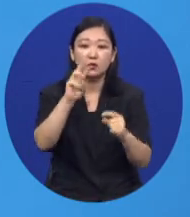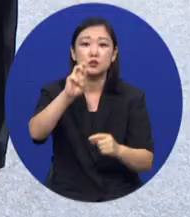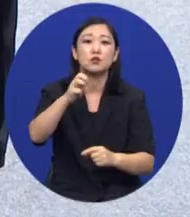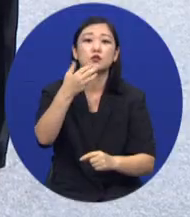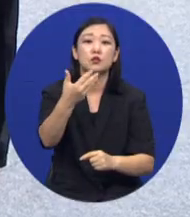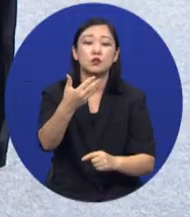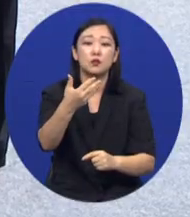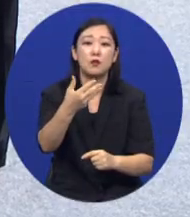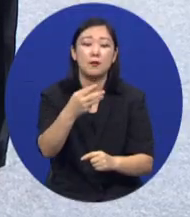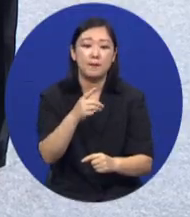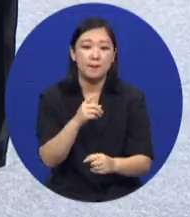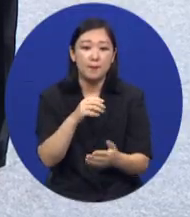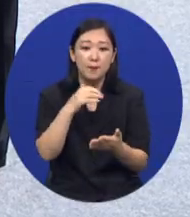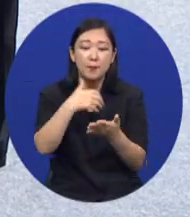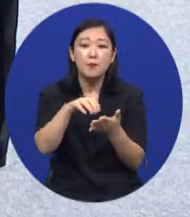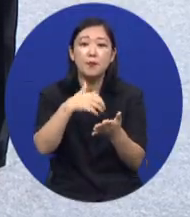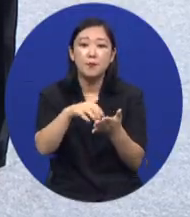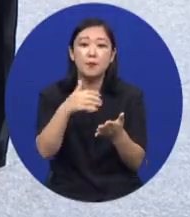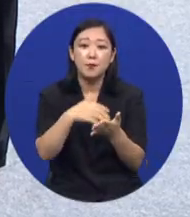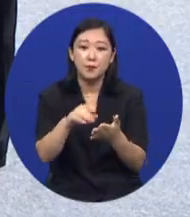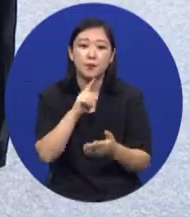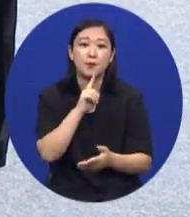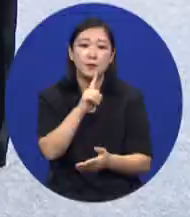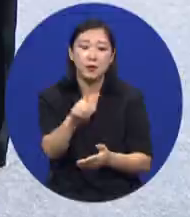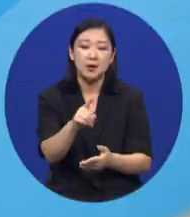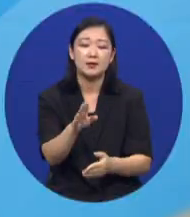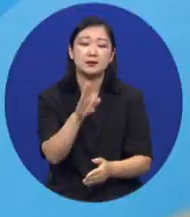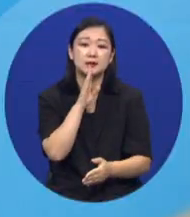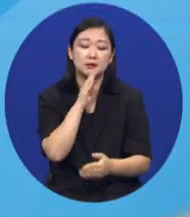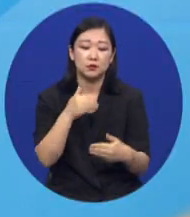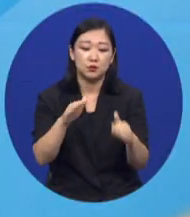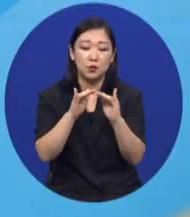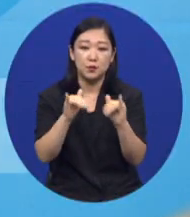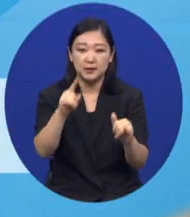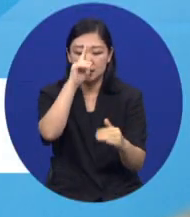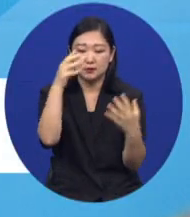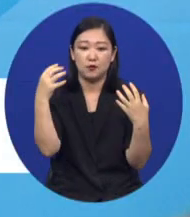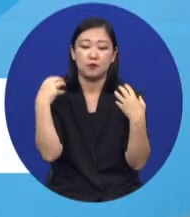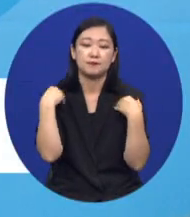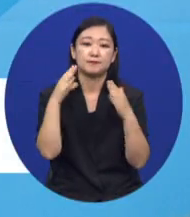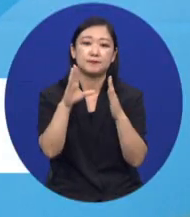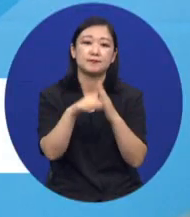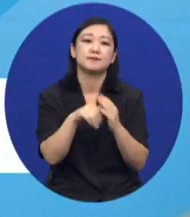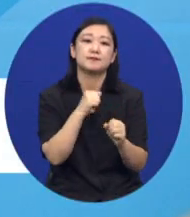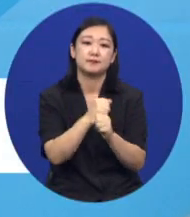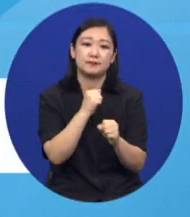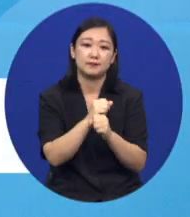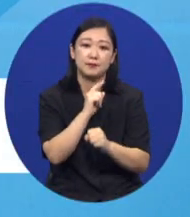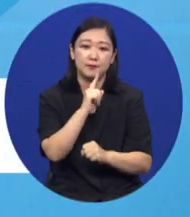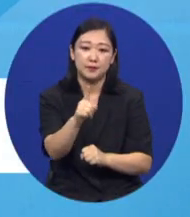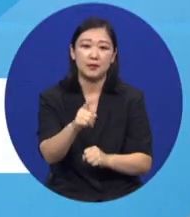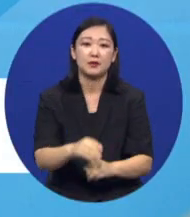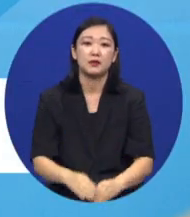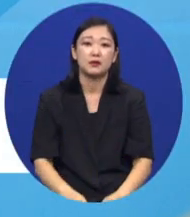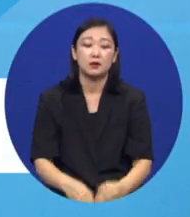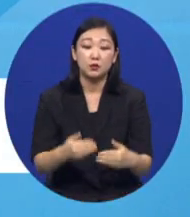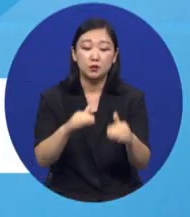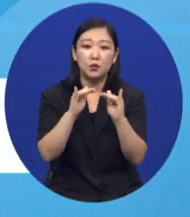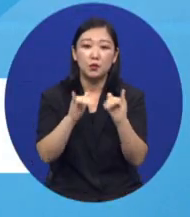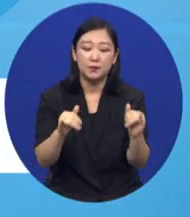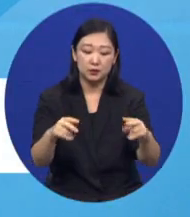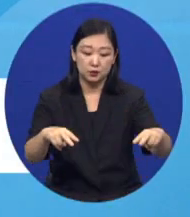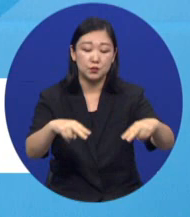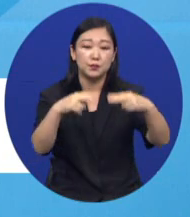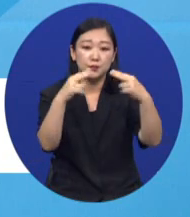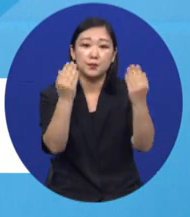언급하며 진정한 도민정부 시대를 열겠다고 밝혔습니다. 도민을 위해 일하는 도정을 만들겠습니다. 도민의